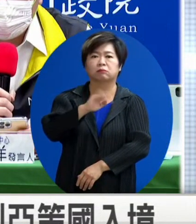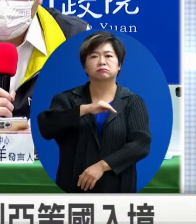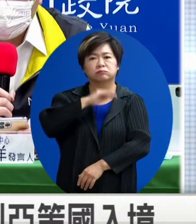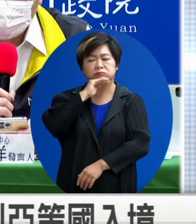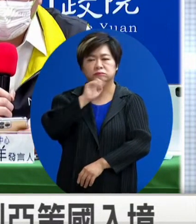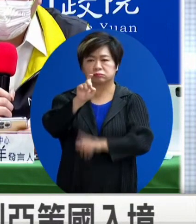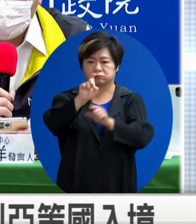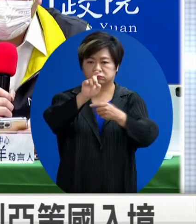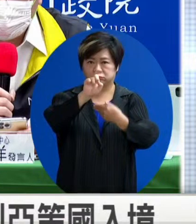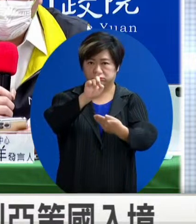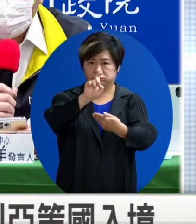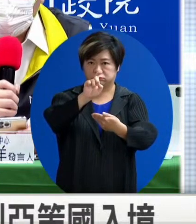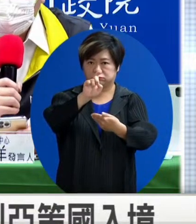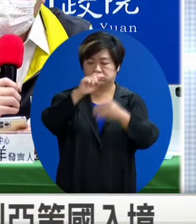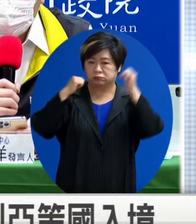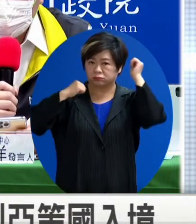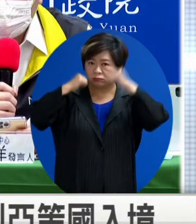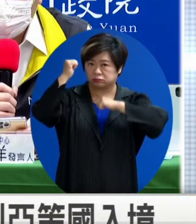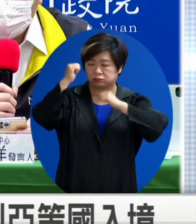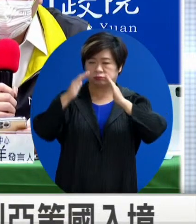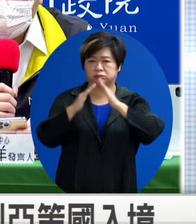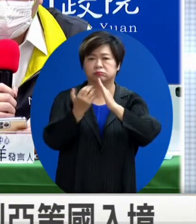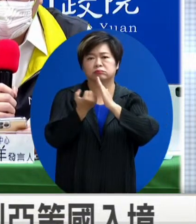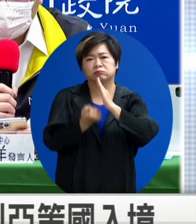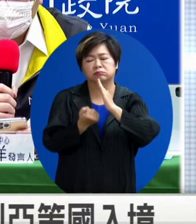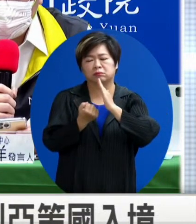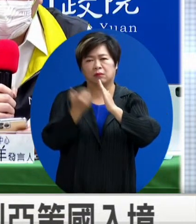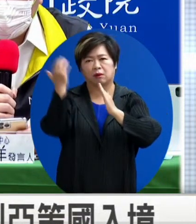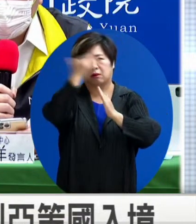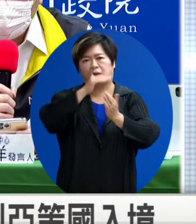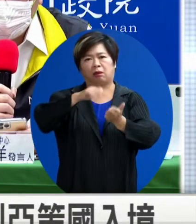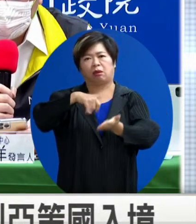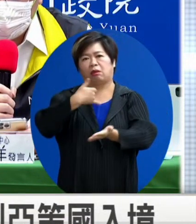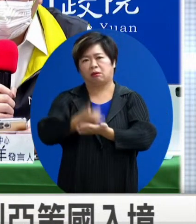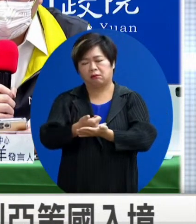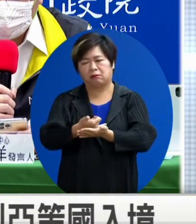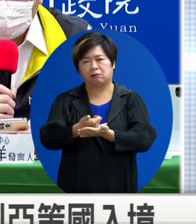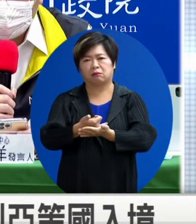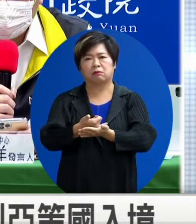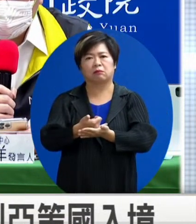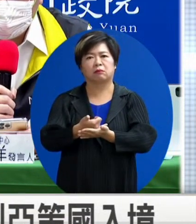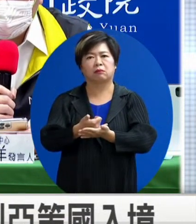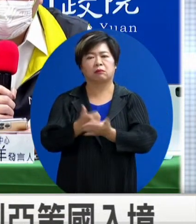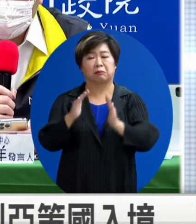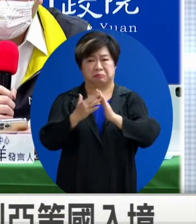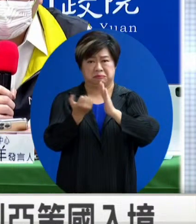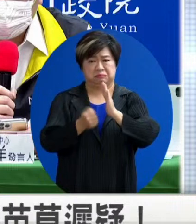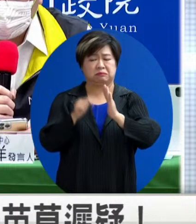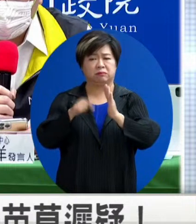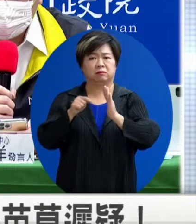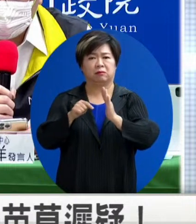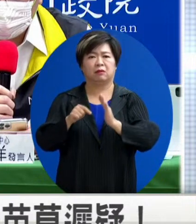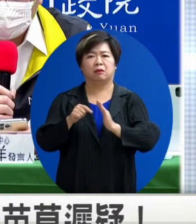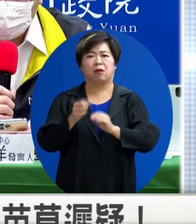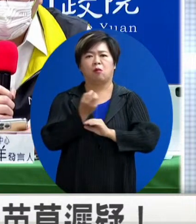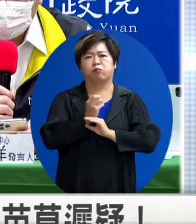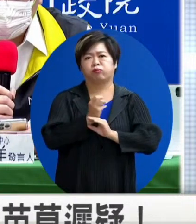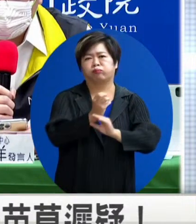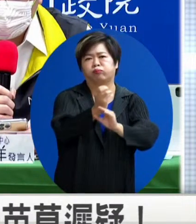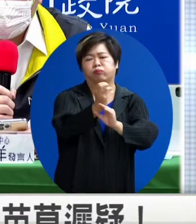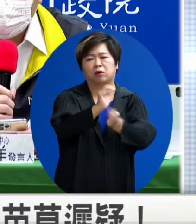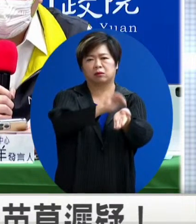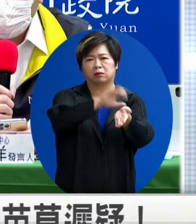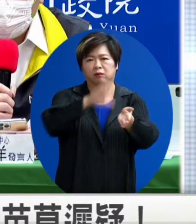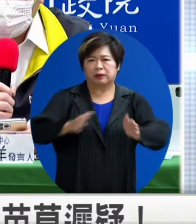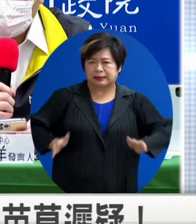到10月9号上午在家中就突然倒地那上就是由救护车送到这个医